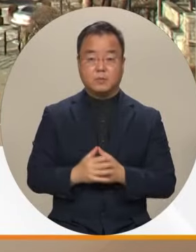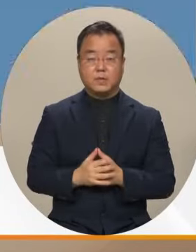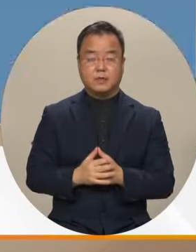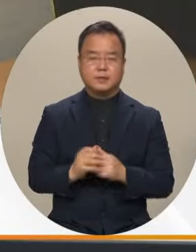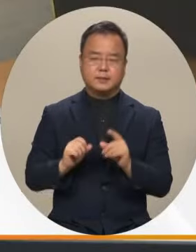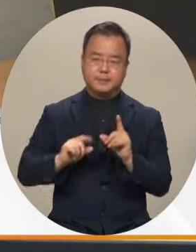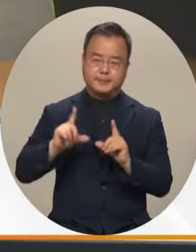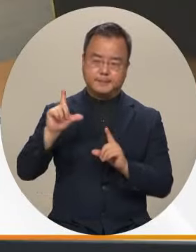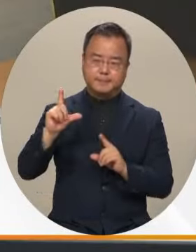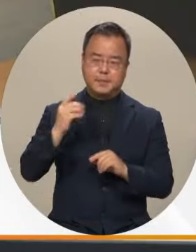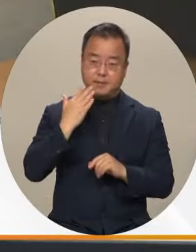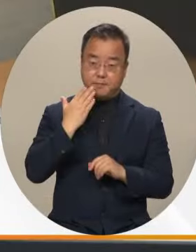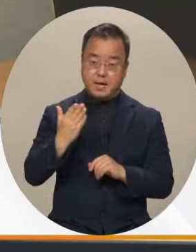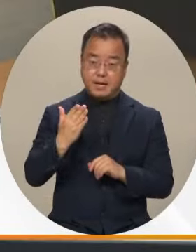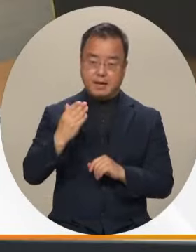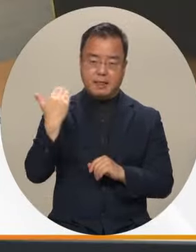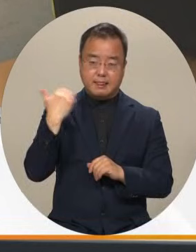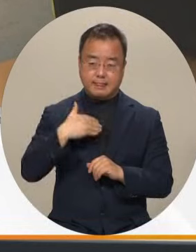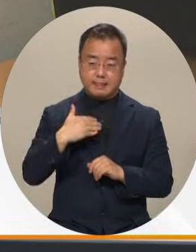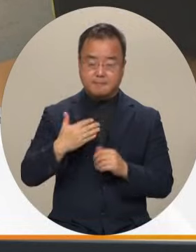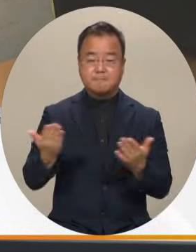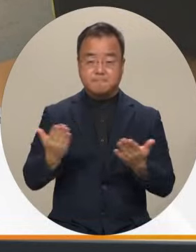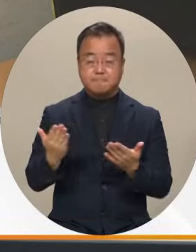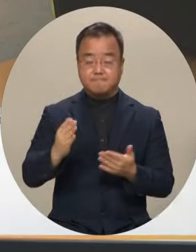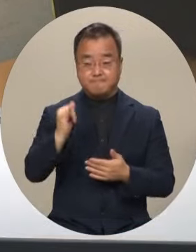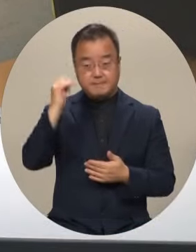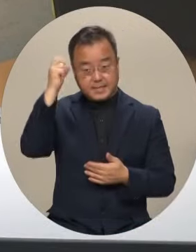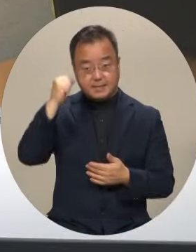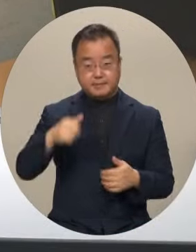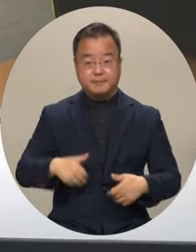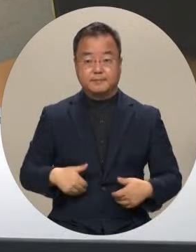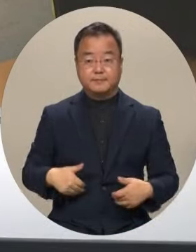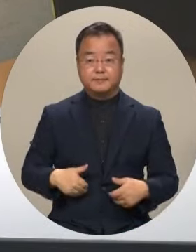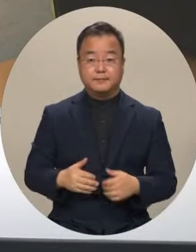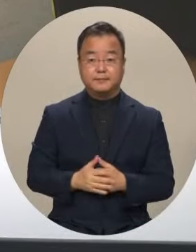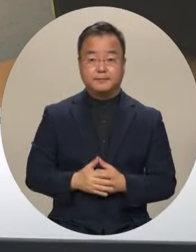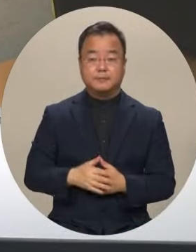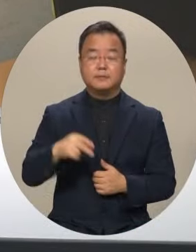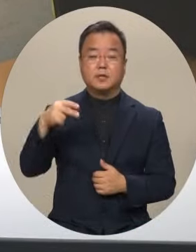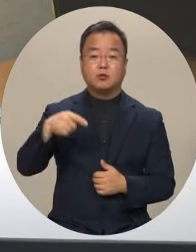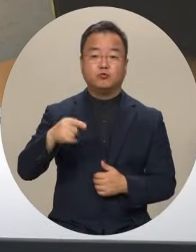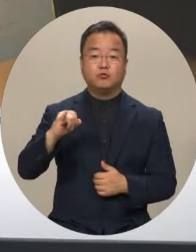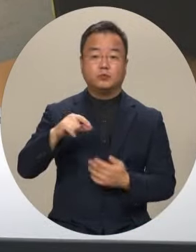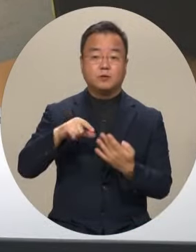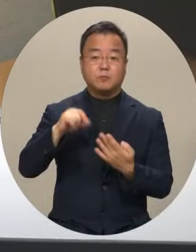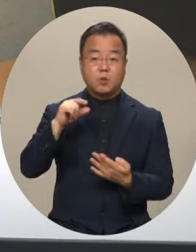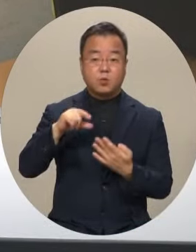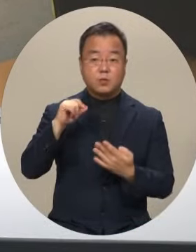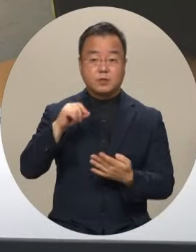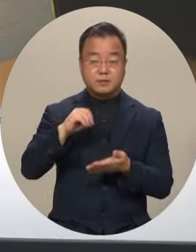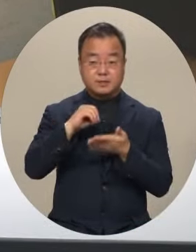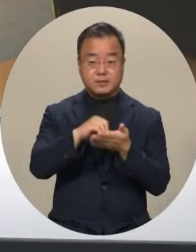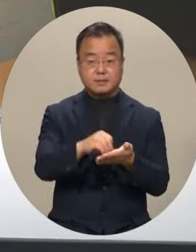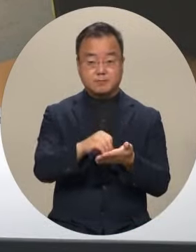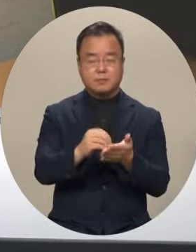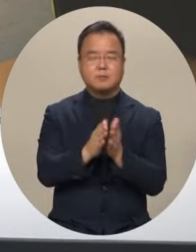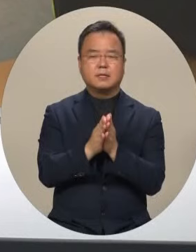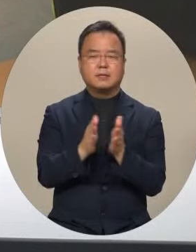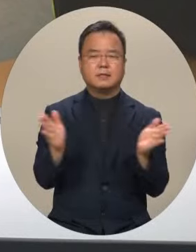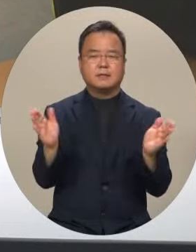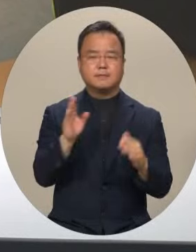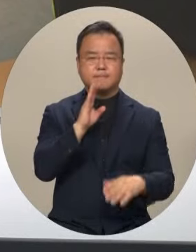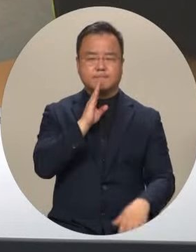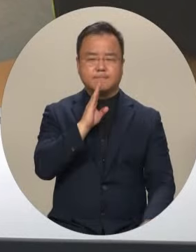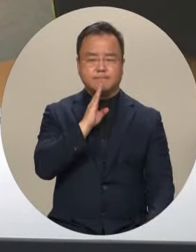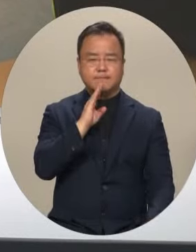대체로는 가능하지만 안 되는 경우도 있다 꼭 기억해야겠습니다 자 수시 무진 뭐 이제 본격적으로 시작이 됩니다만